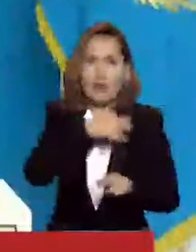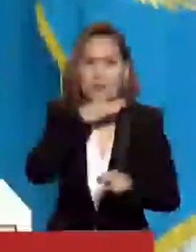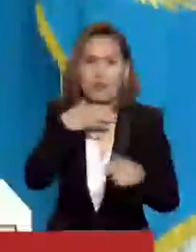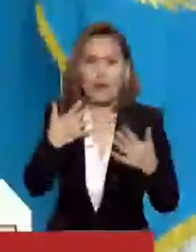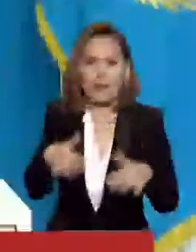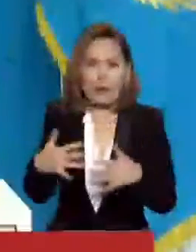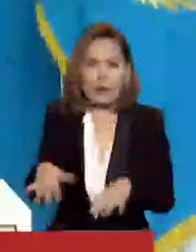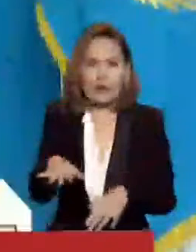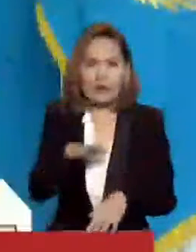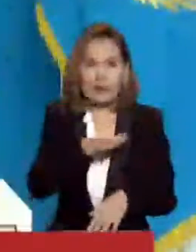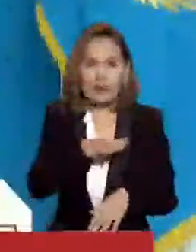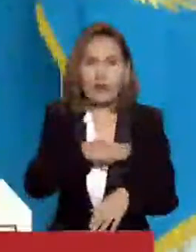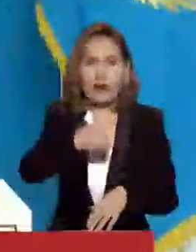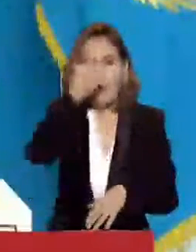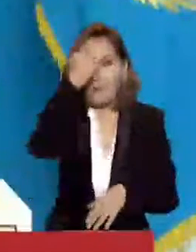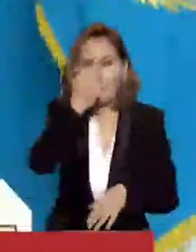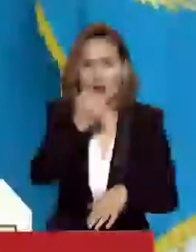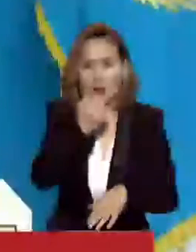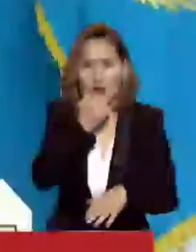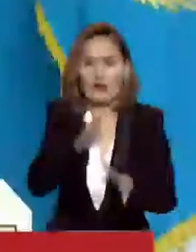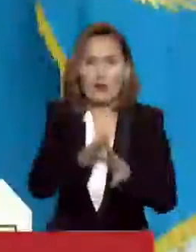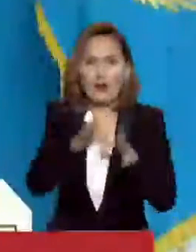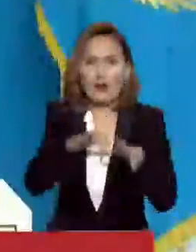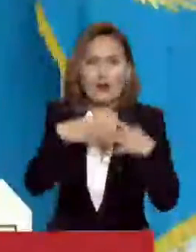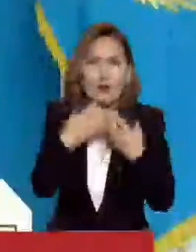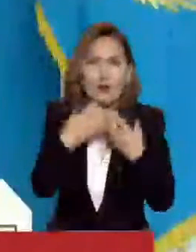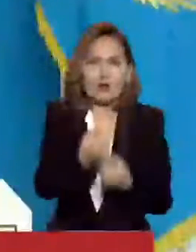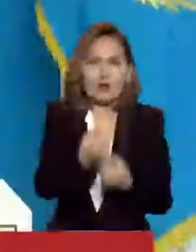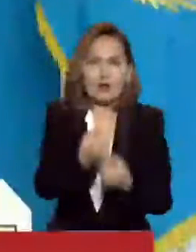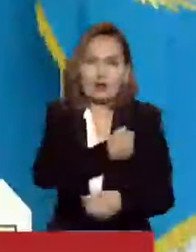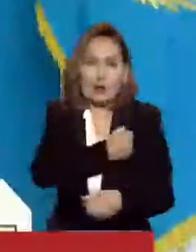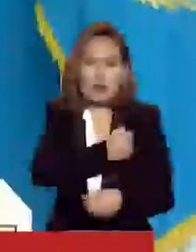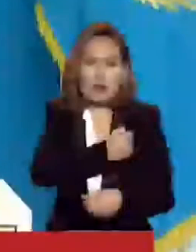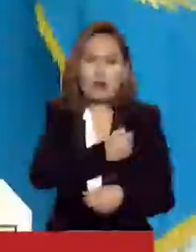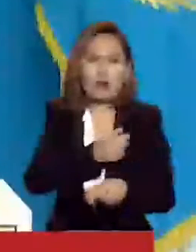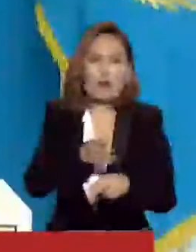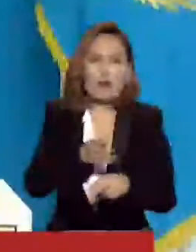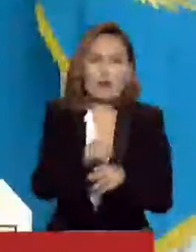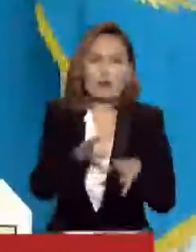Выражаю их семьям искренние соболезнования и сочувствие.